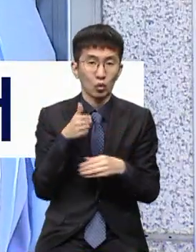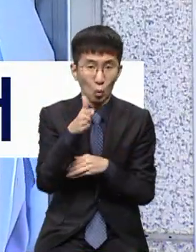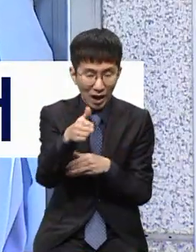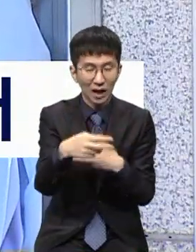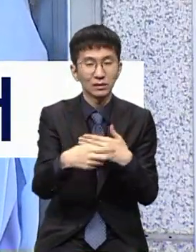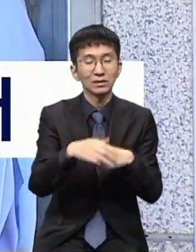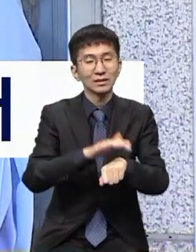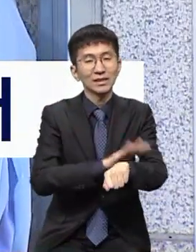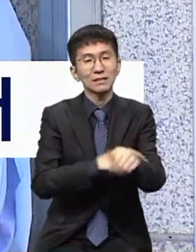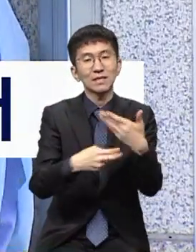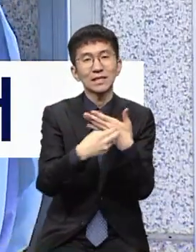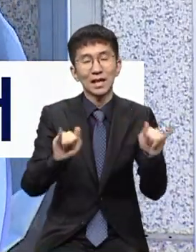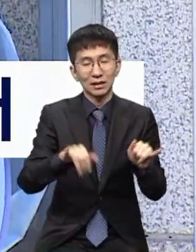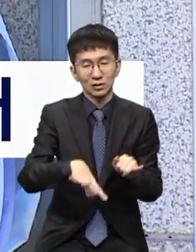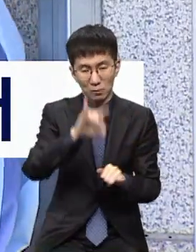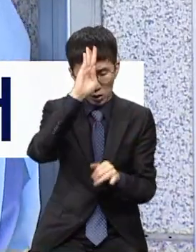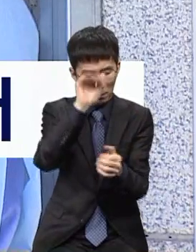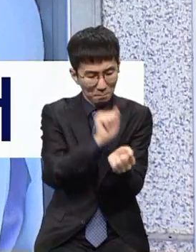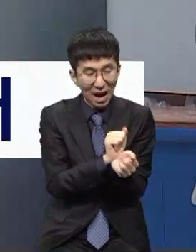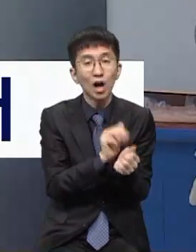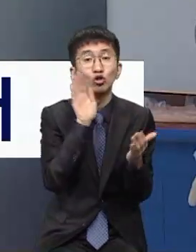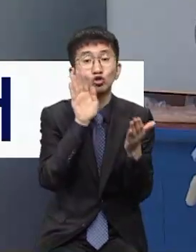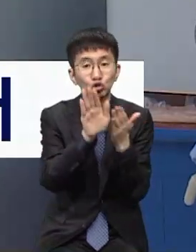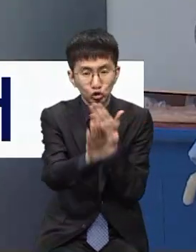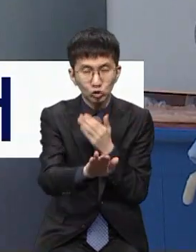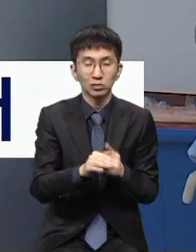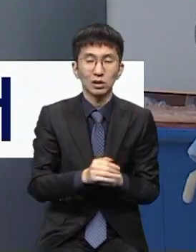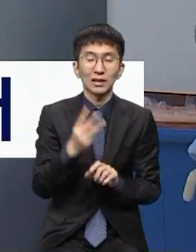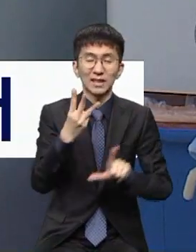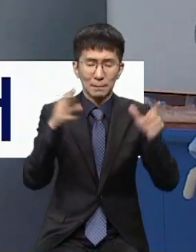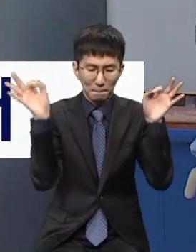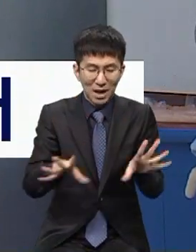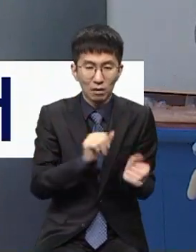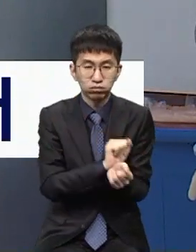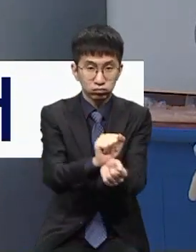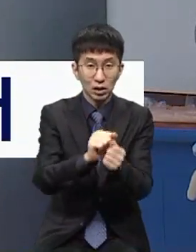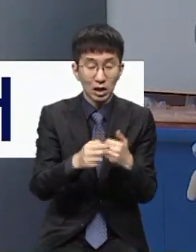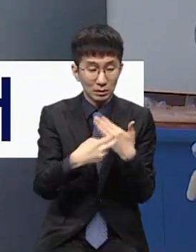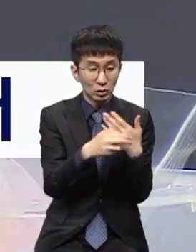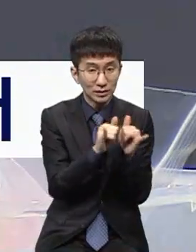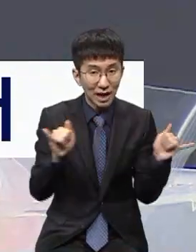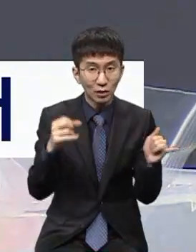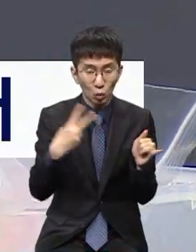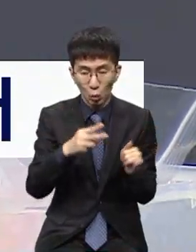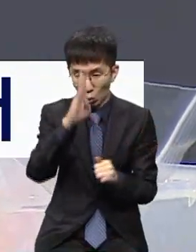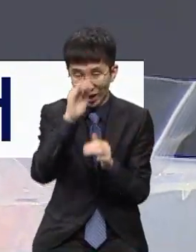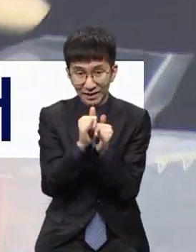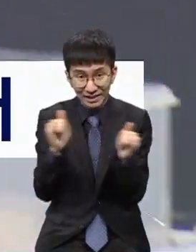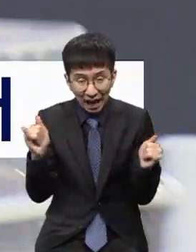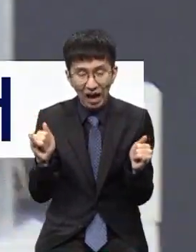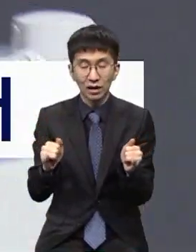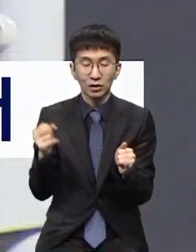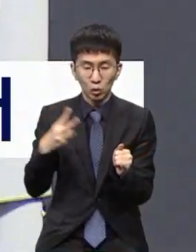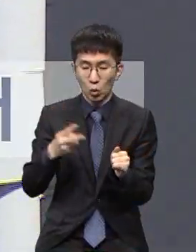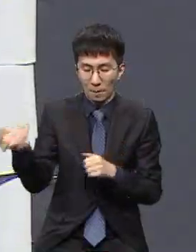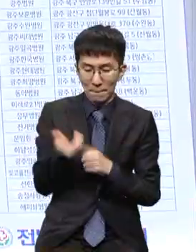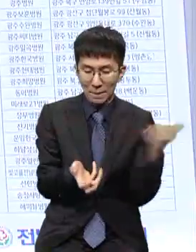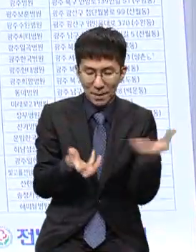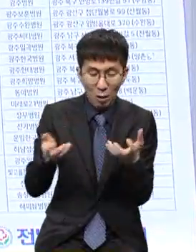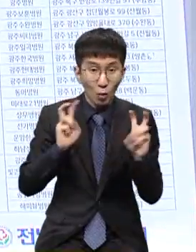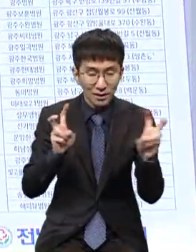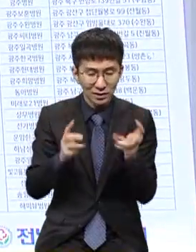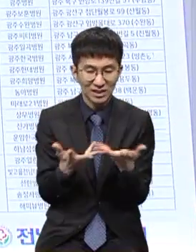판정을 받은 지 사흘 만입니다. 감염은 병원 내 의료진과 환자는 물론 입주업체 직원과 가족들에게까지 확산되고